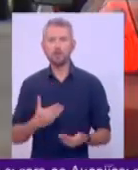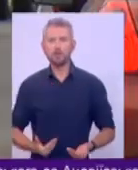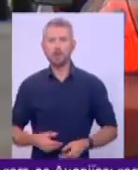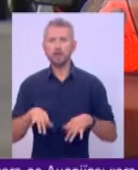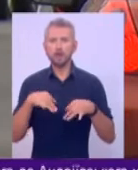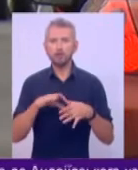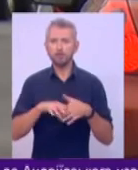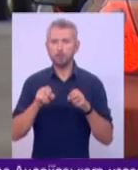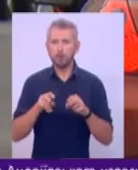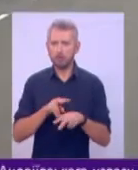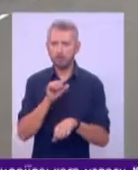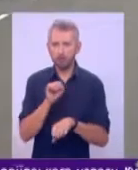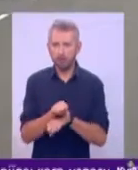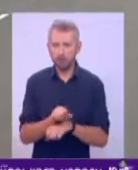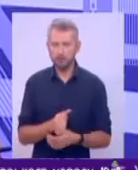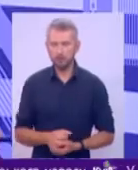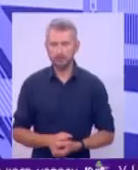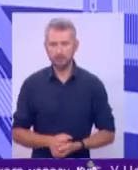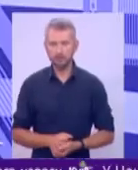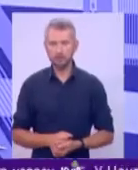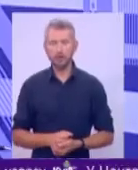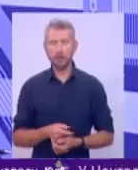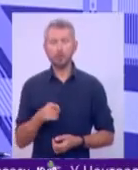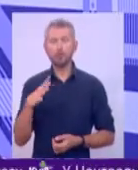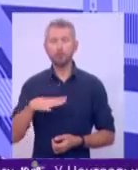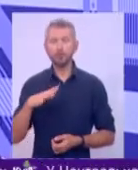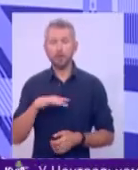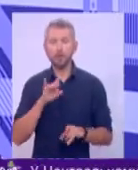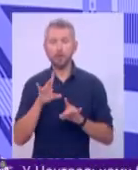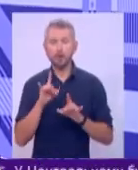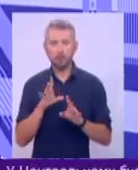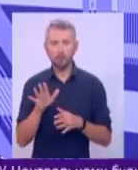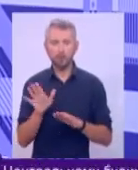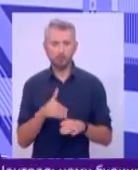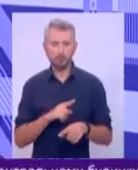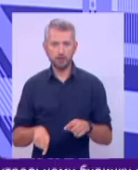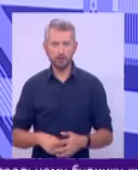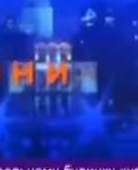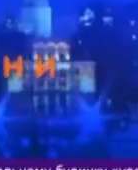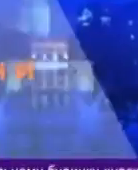транспортний і безпековий Армагеддон? Тож дочекайтеся реклами, мене дуже швидко.